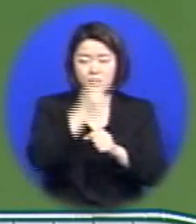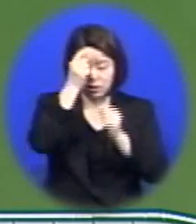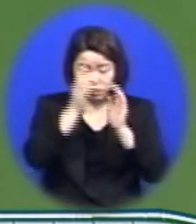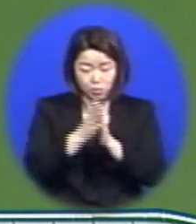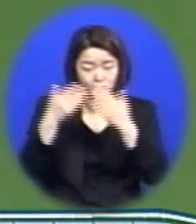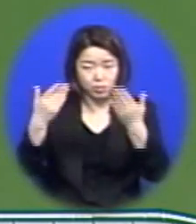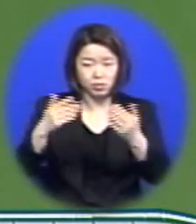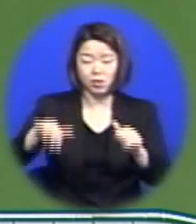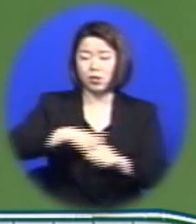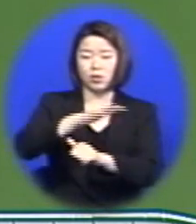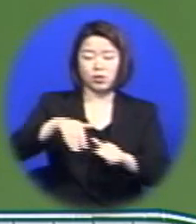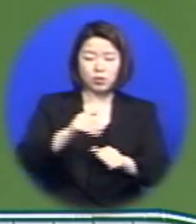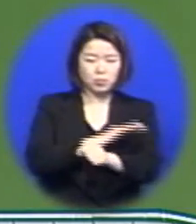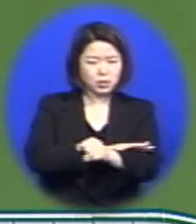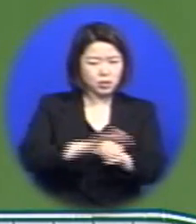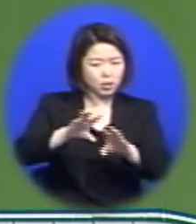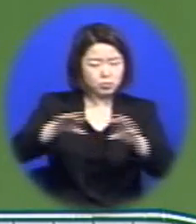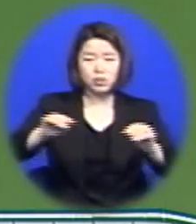없는